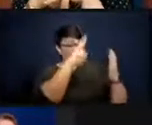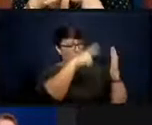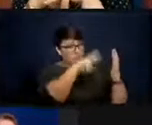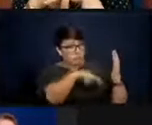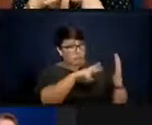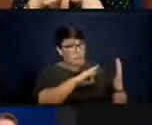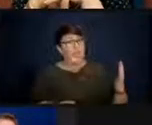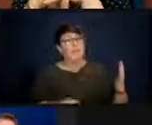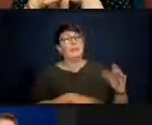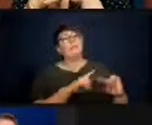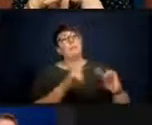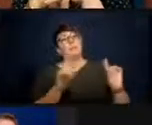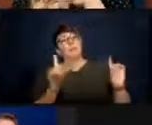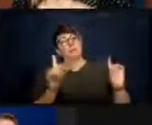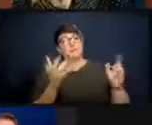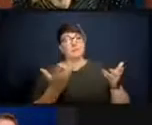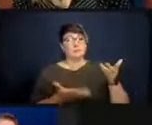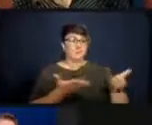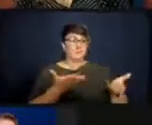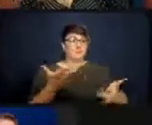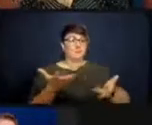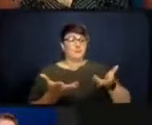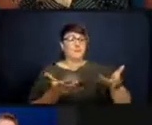Na hapa tutaweza